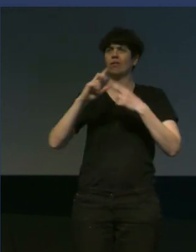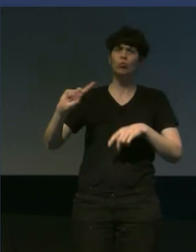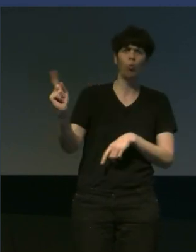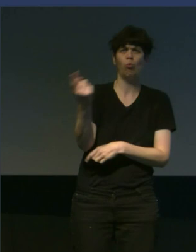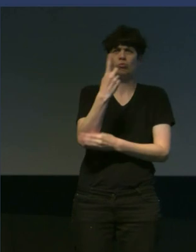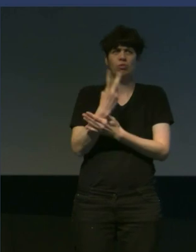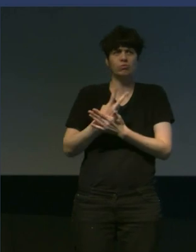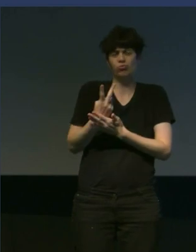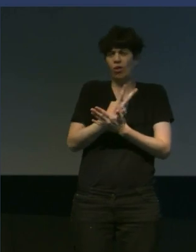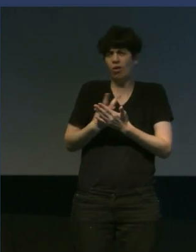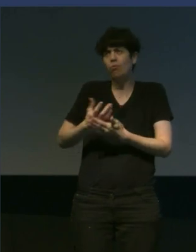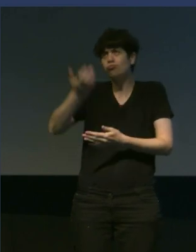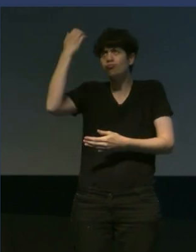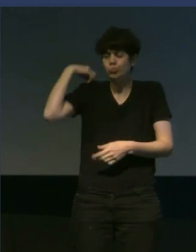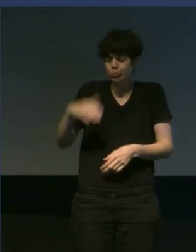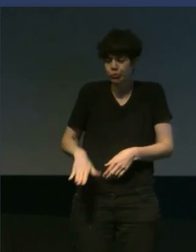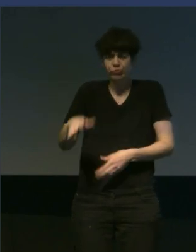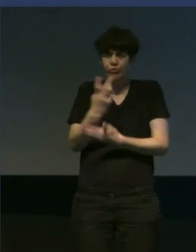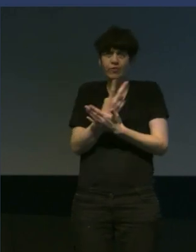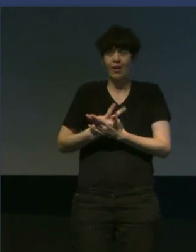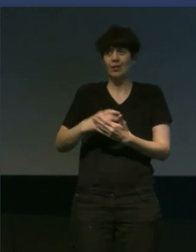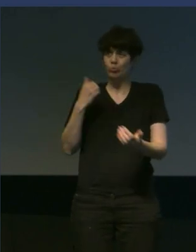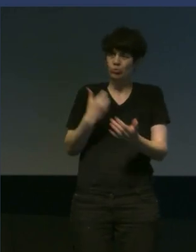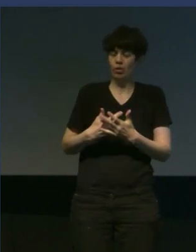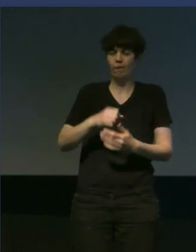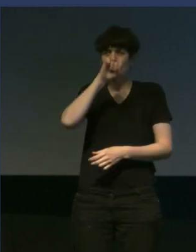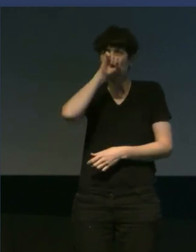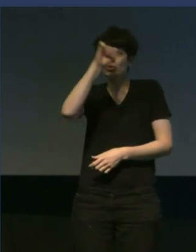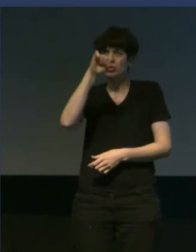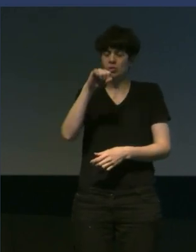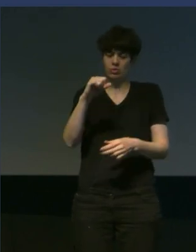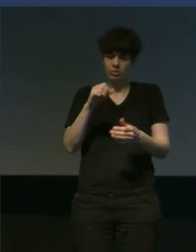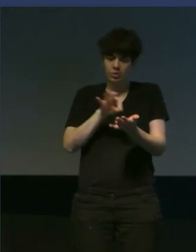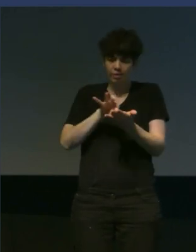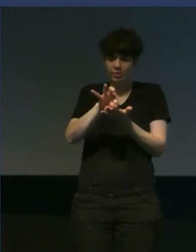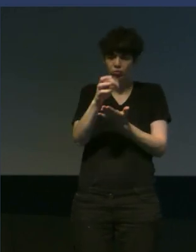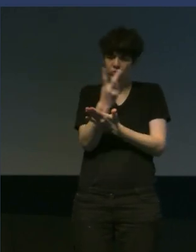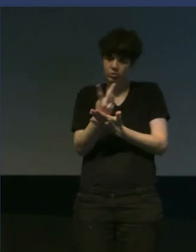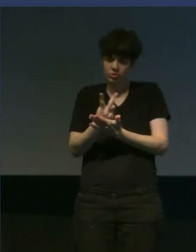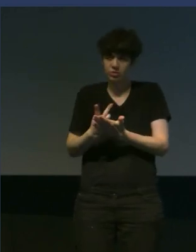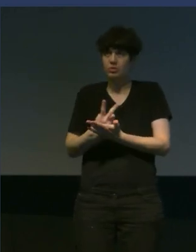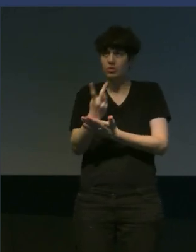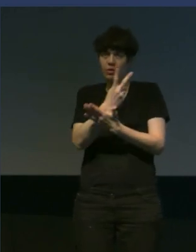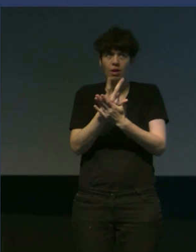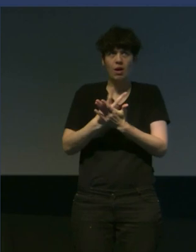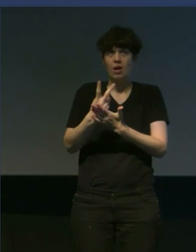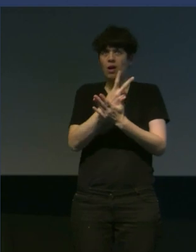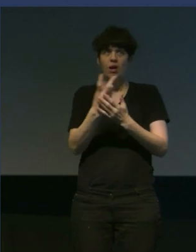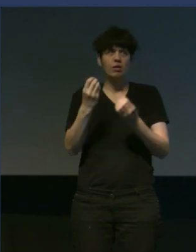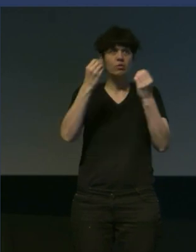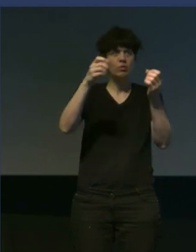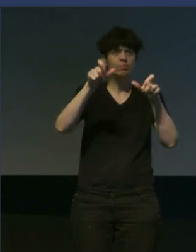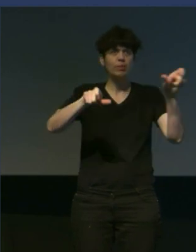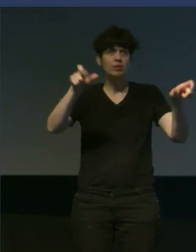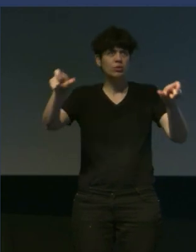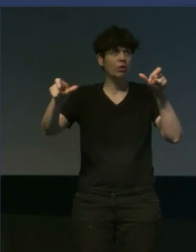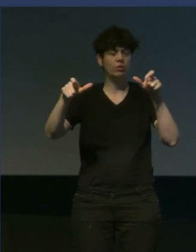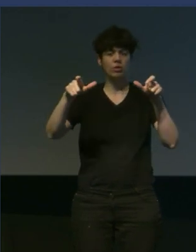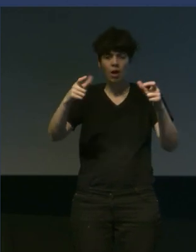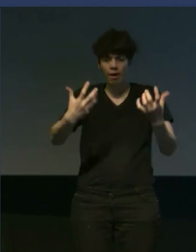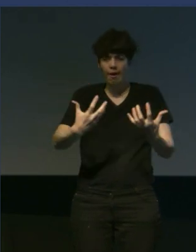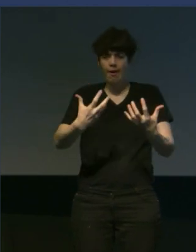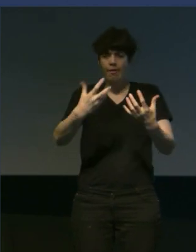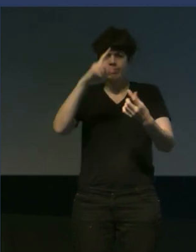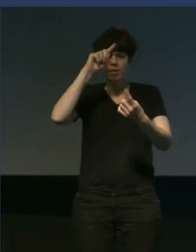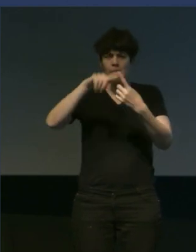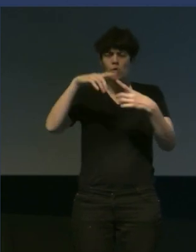aussi pour ça que j'utilise ces règles-là. Je trouve ça assez régressif, et justement, Ça permet aux personnes de s'approprier des